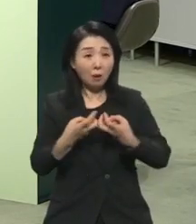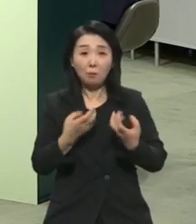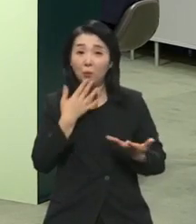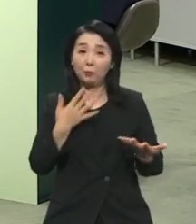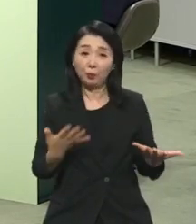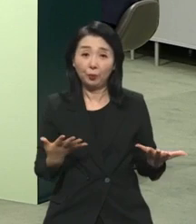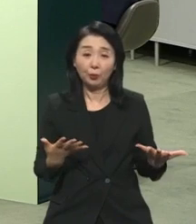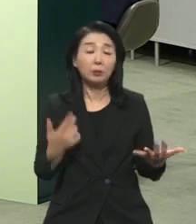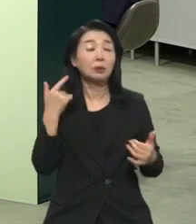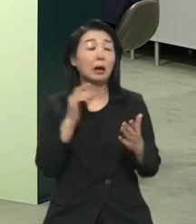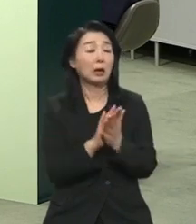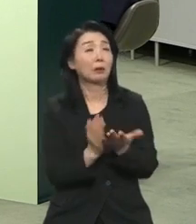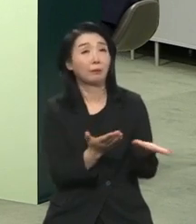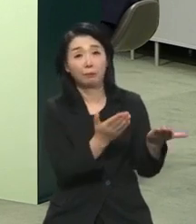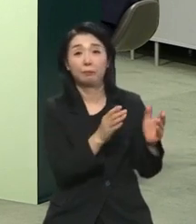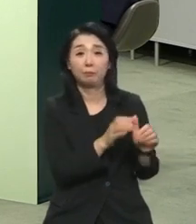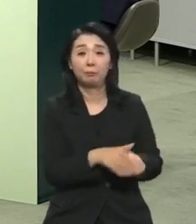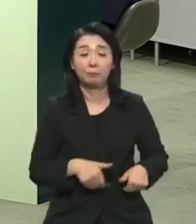지적인데